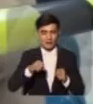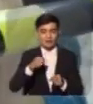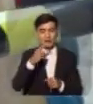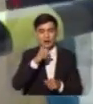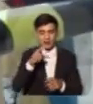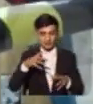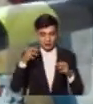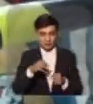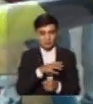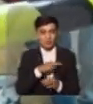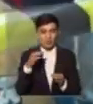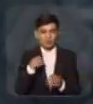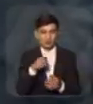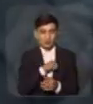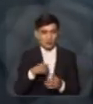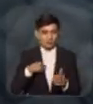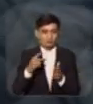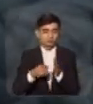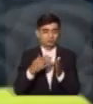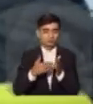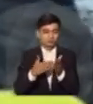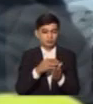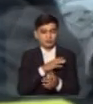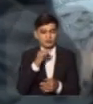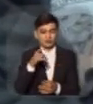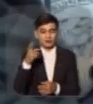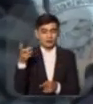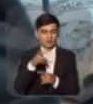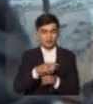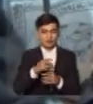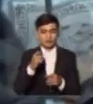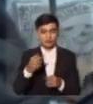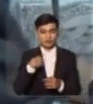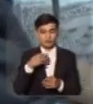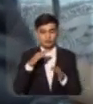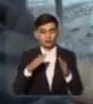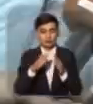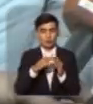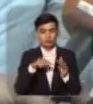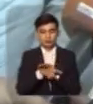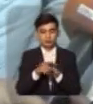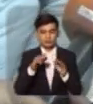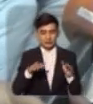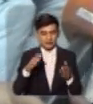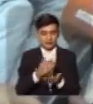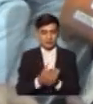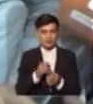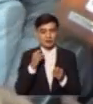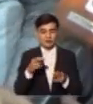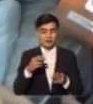деп. Өзіміз шақырып алып отырмыз. Үйіме жетем дегенше өліп қалайын дедім, балаларым бәрі үйдің ішінде болған. Біз жөндемейміз